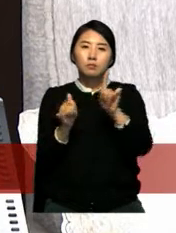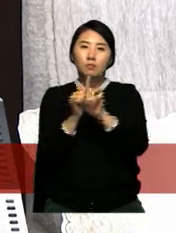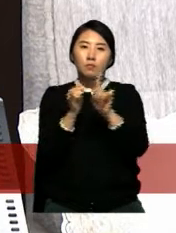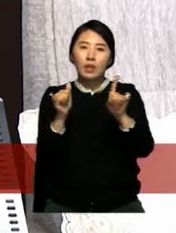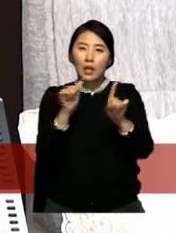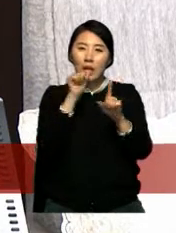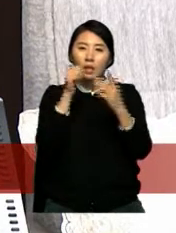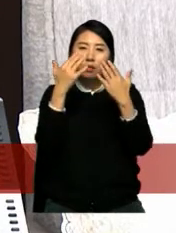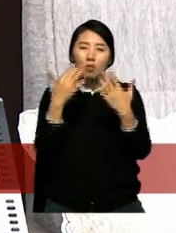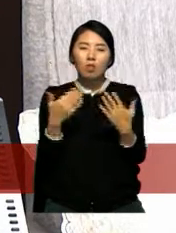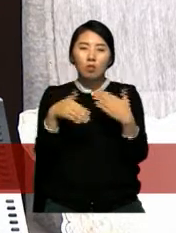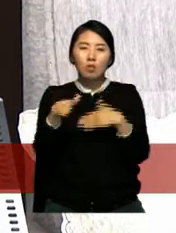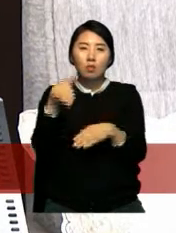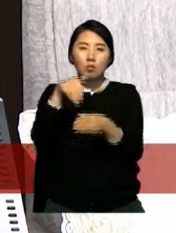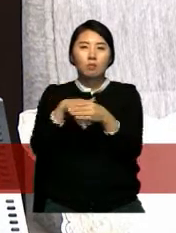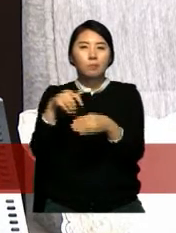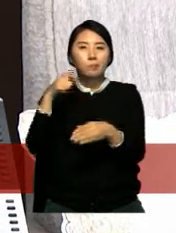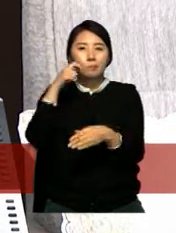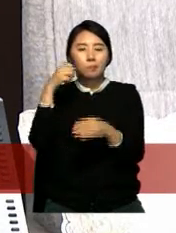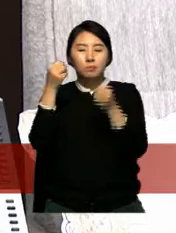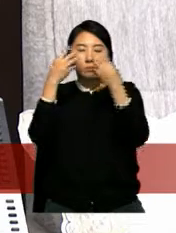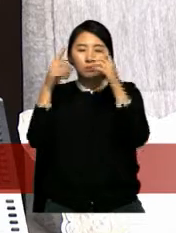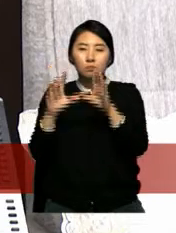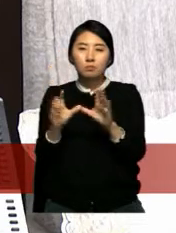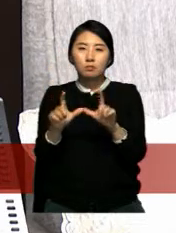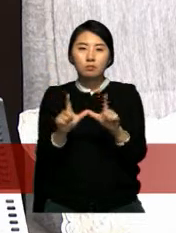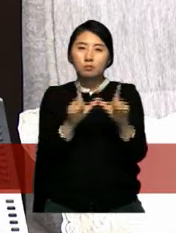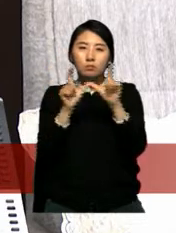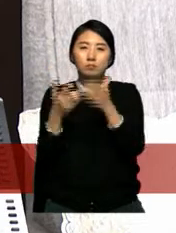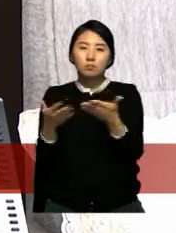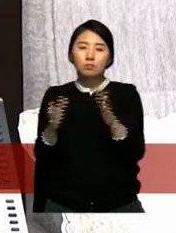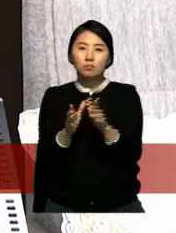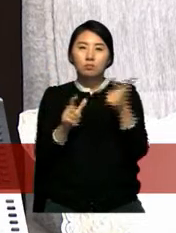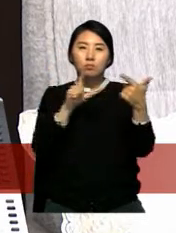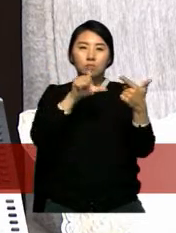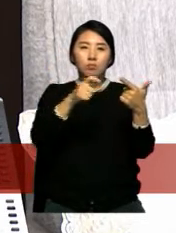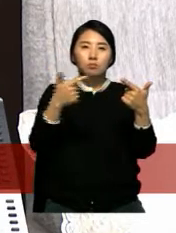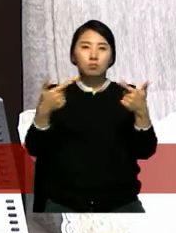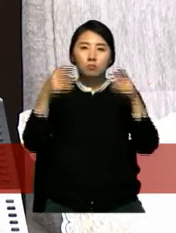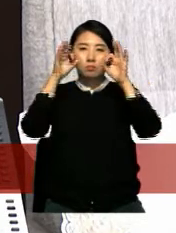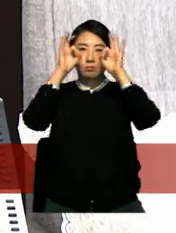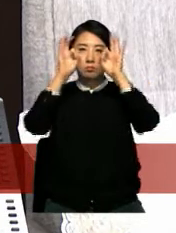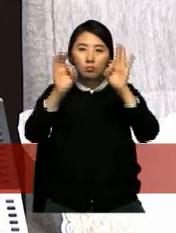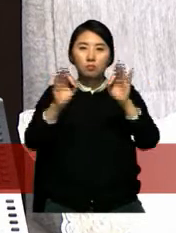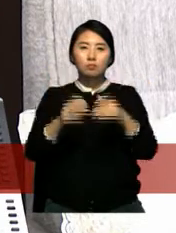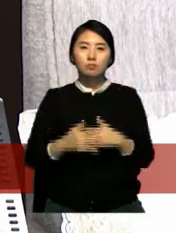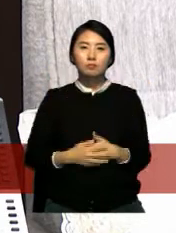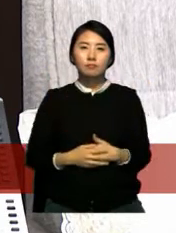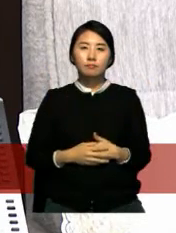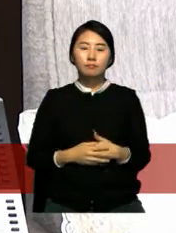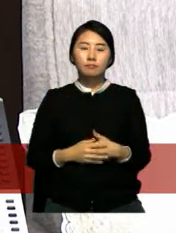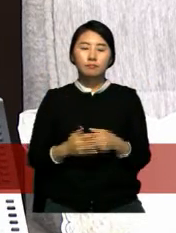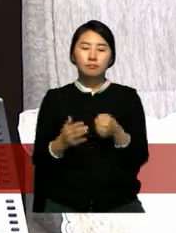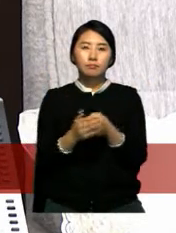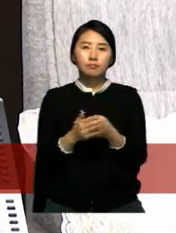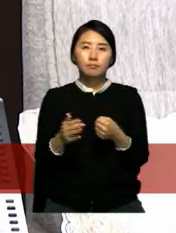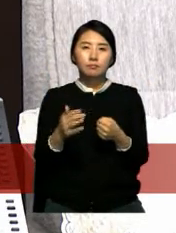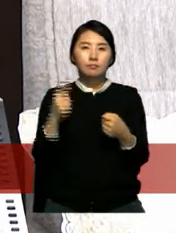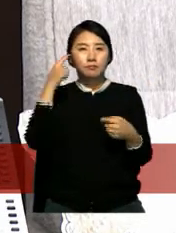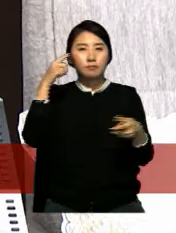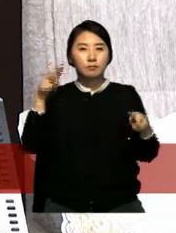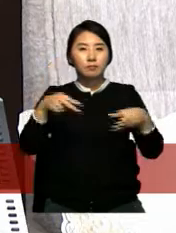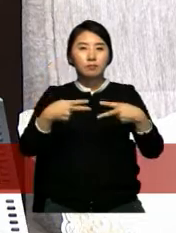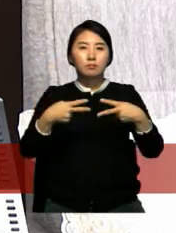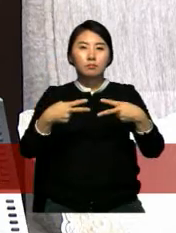참여할 수 없기 때문에 저희 3장에서 볼 때는 6대 6으로 저희가 보고 있습니다 그렇기 때문에 또 합의문에 도 또